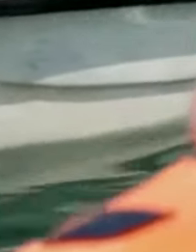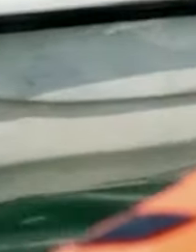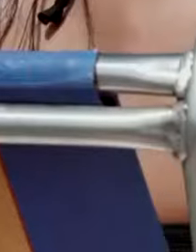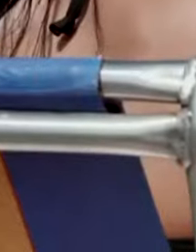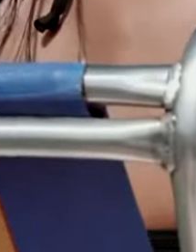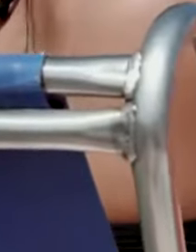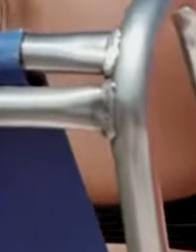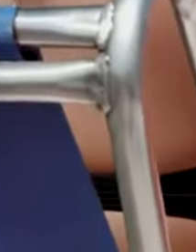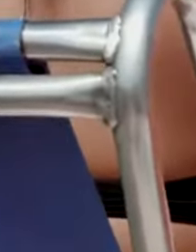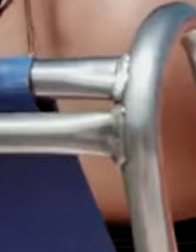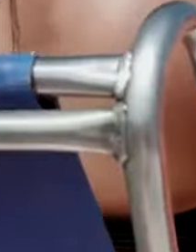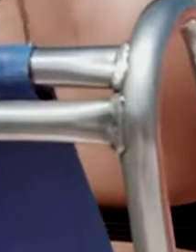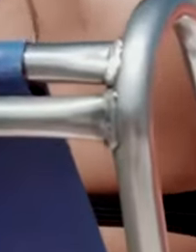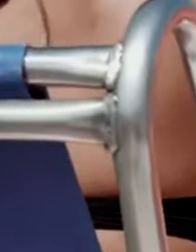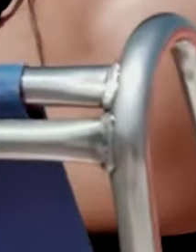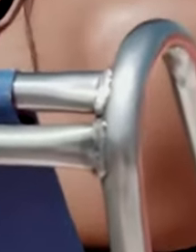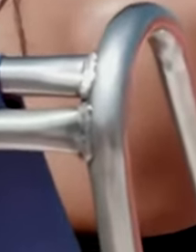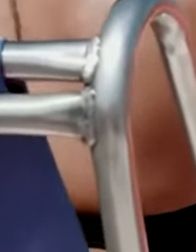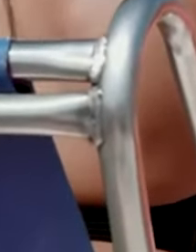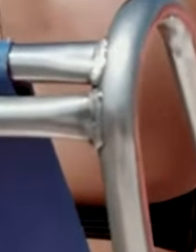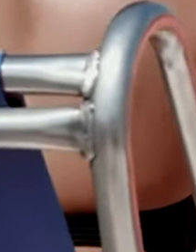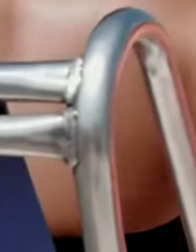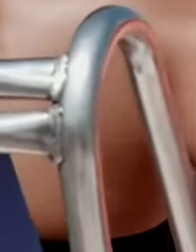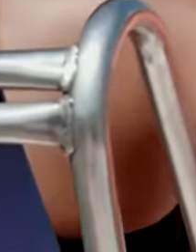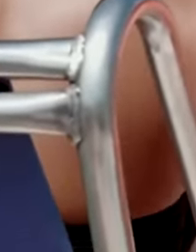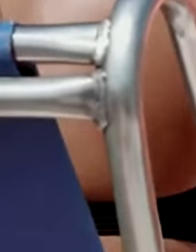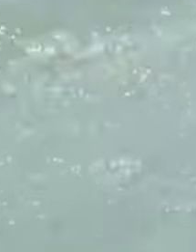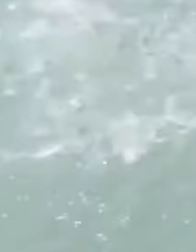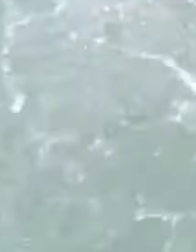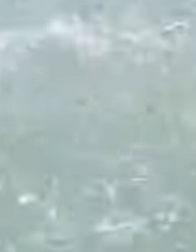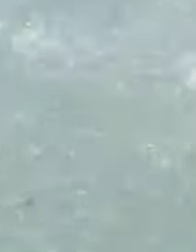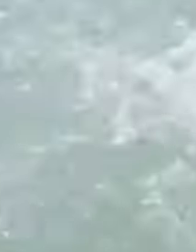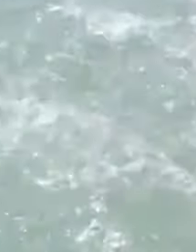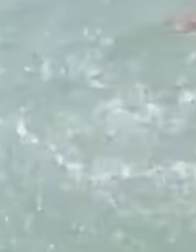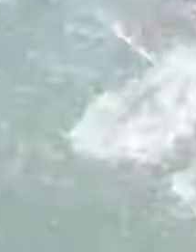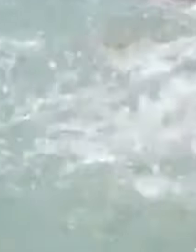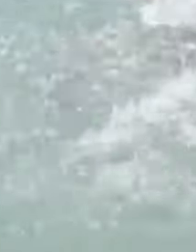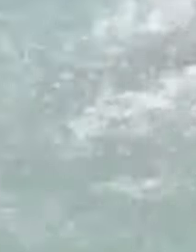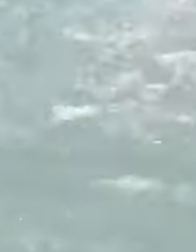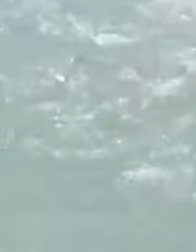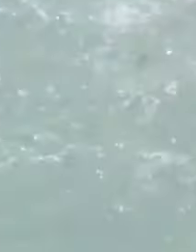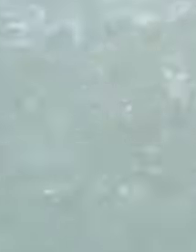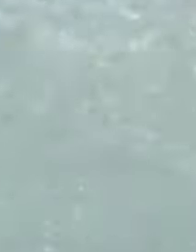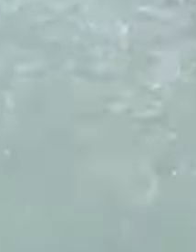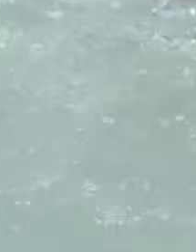Thank you.